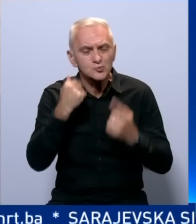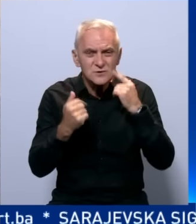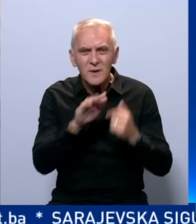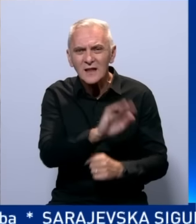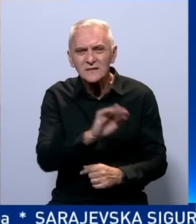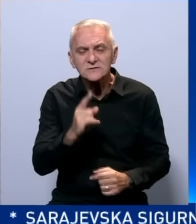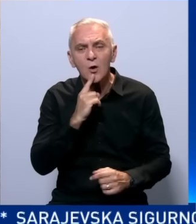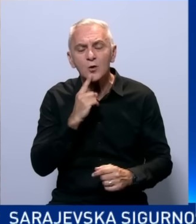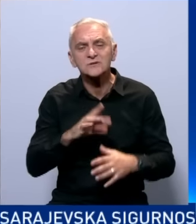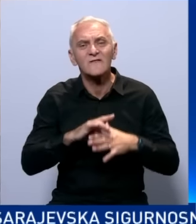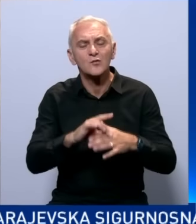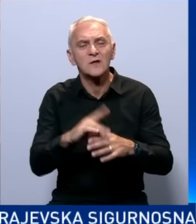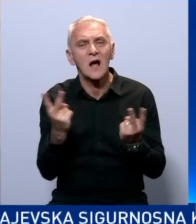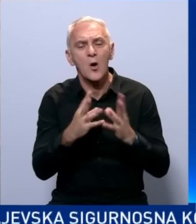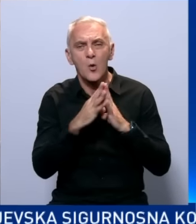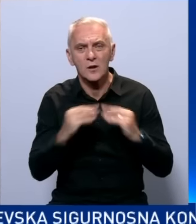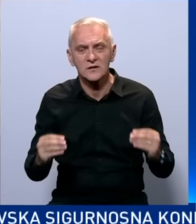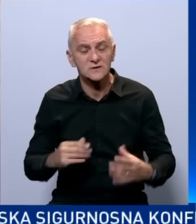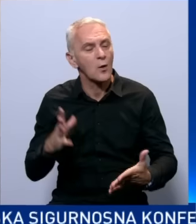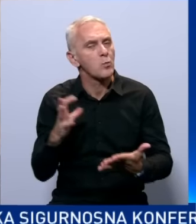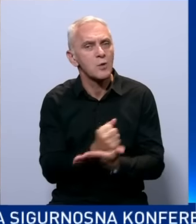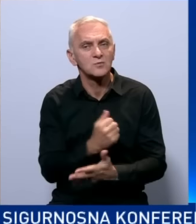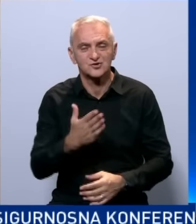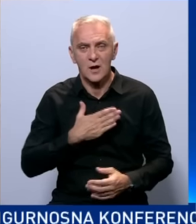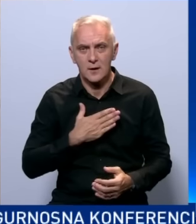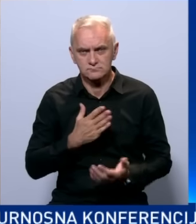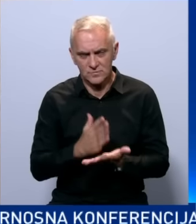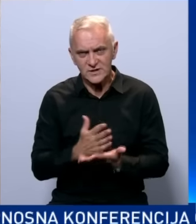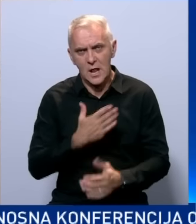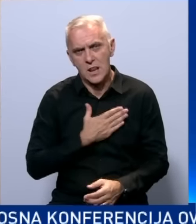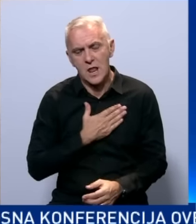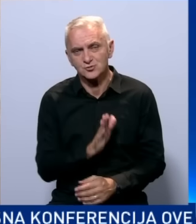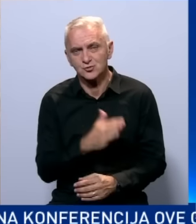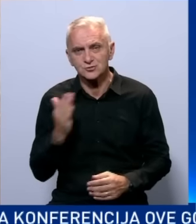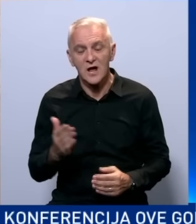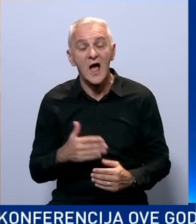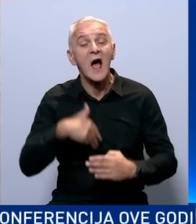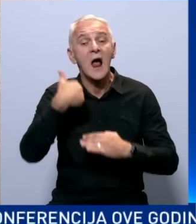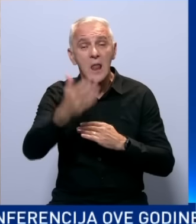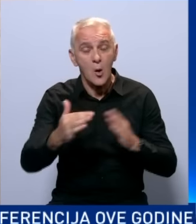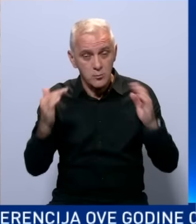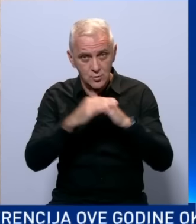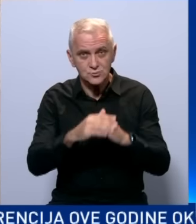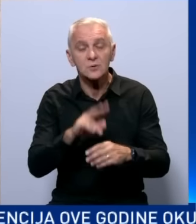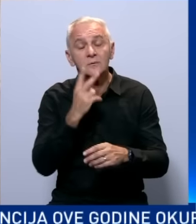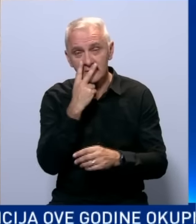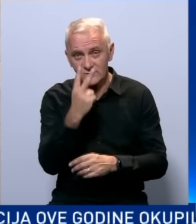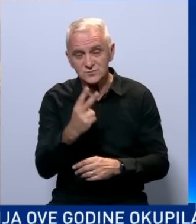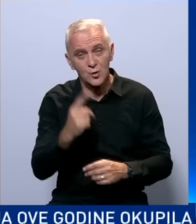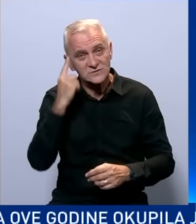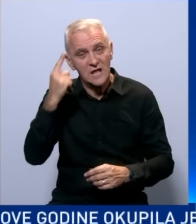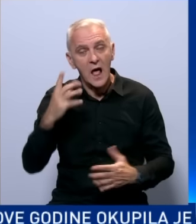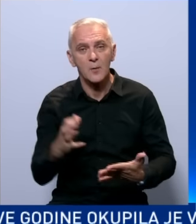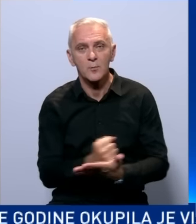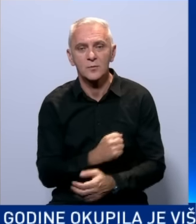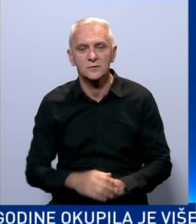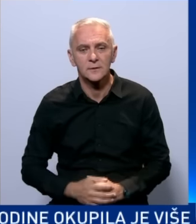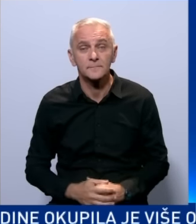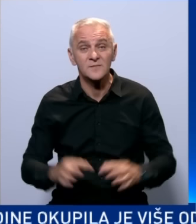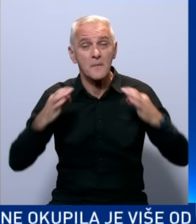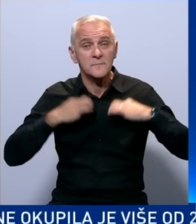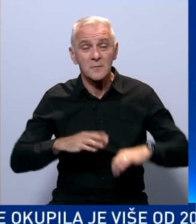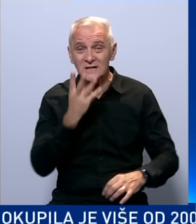se još vode kao nestali. Pobjeda će biti na našoj strani, a već nakon ponoći svjedočimo znakovima pobjede. Premijer